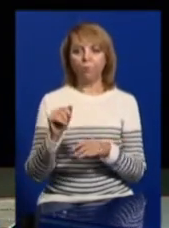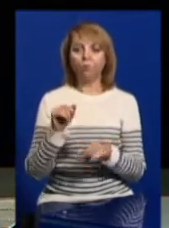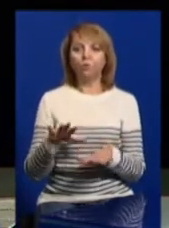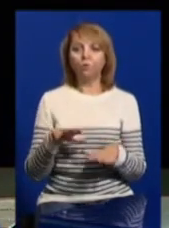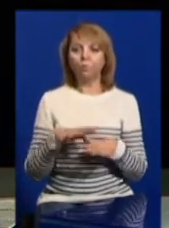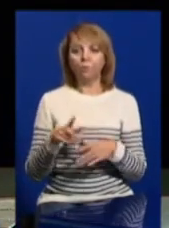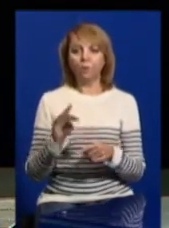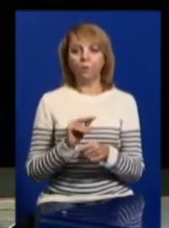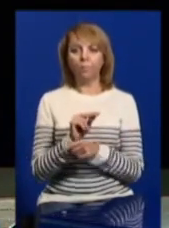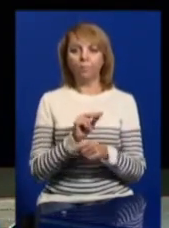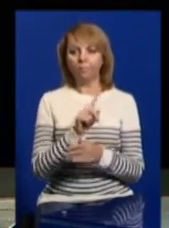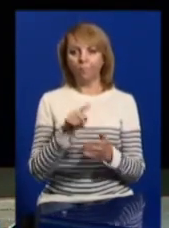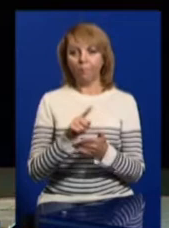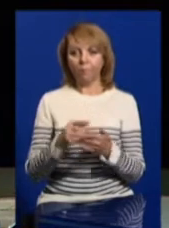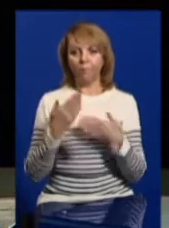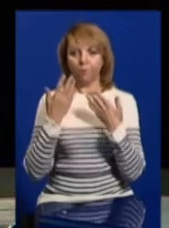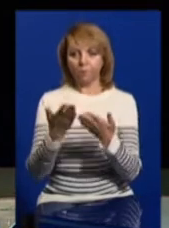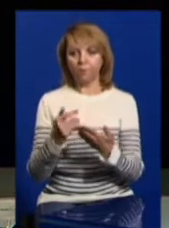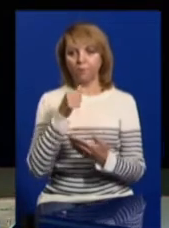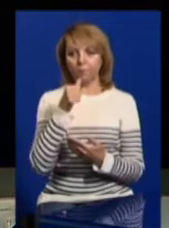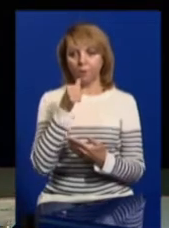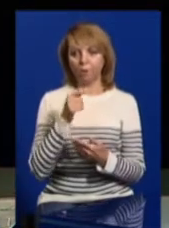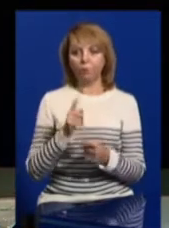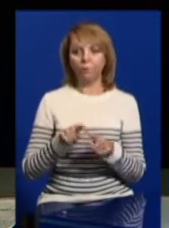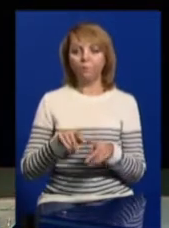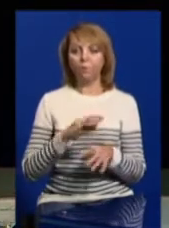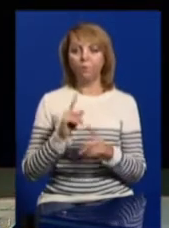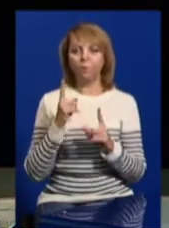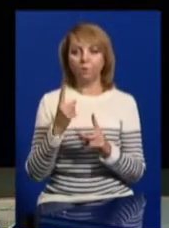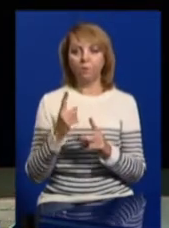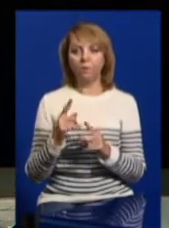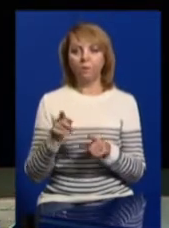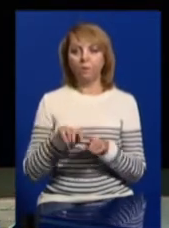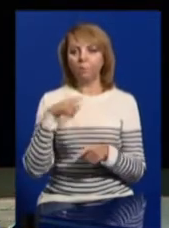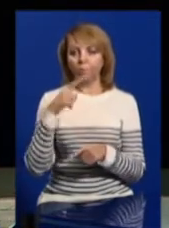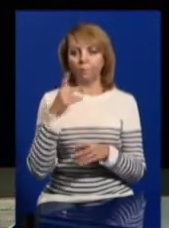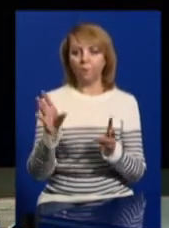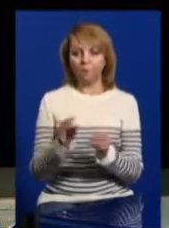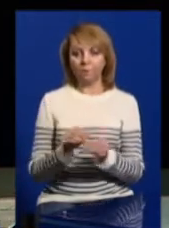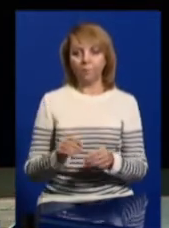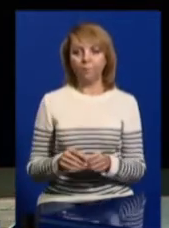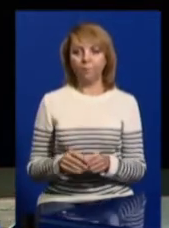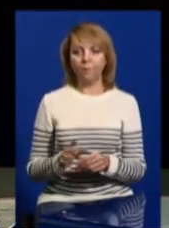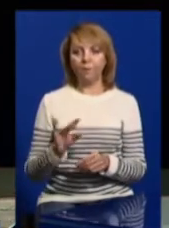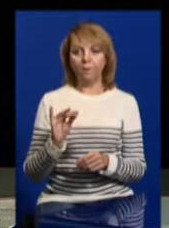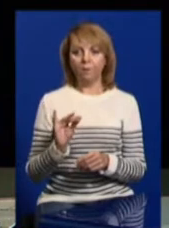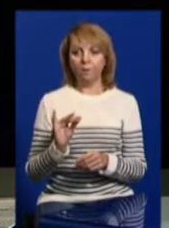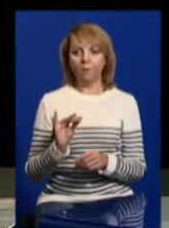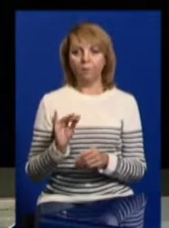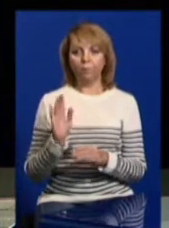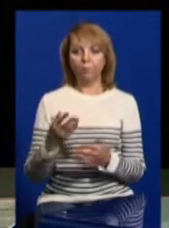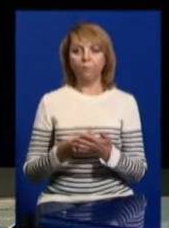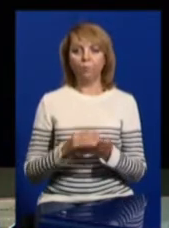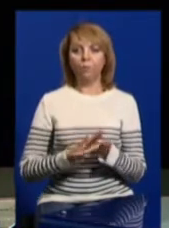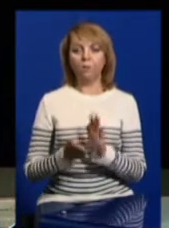ще додаткові питання поставити експерту, ну, щоб це все було одним, так би мовити, вже разом. І будуть свою